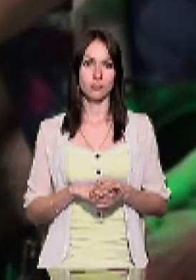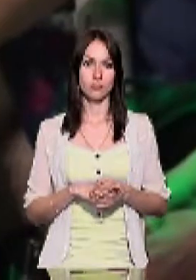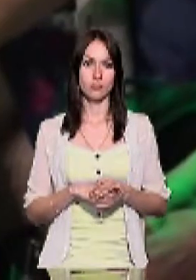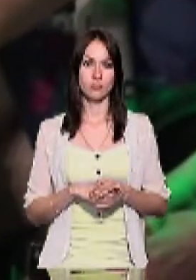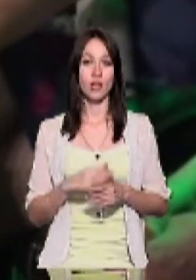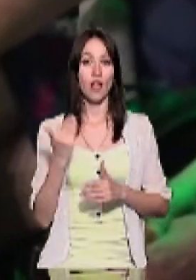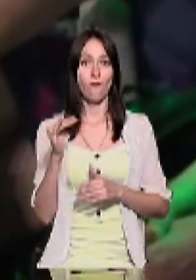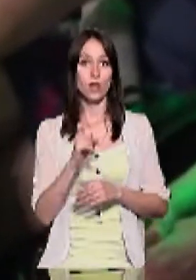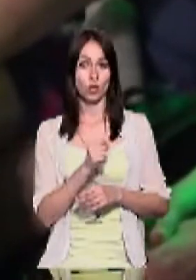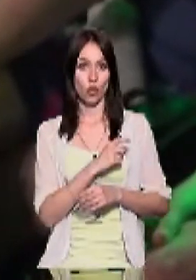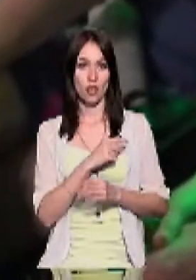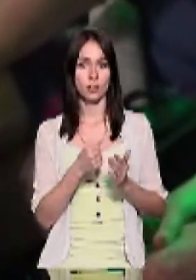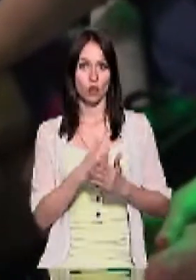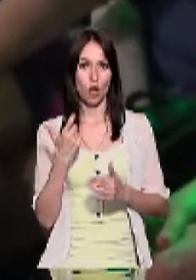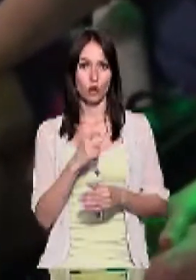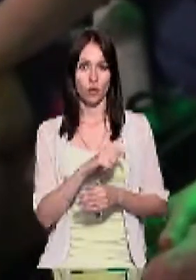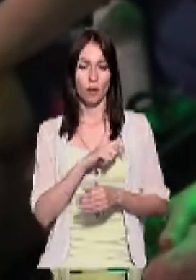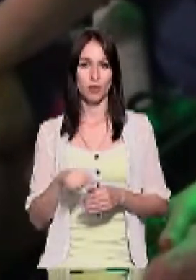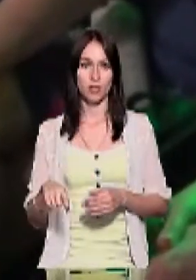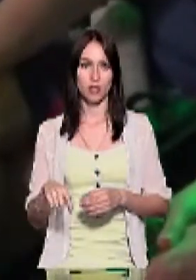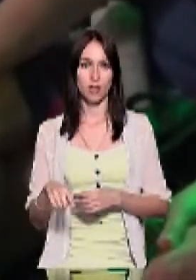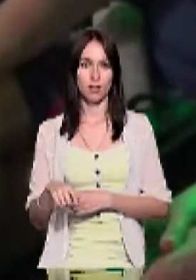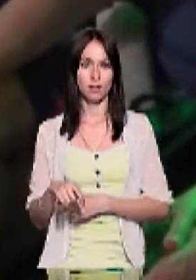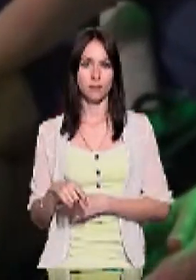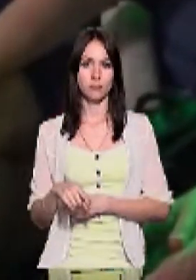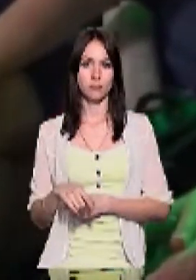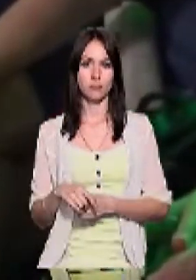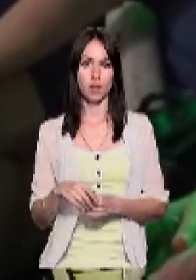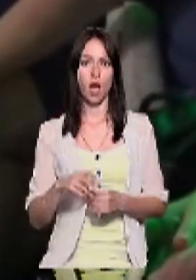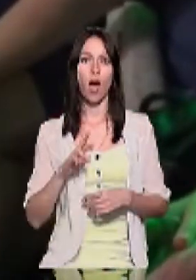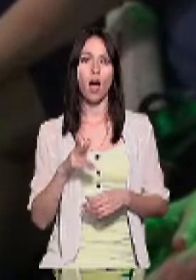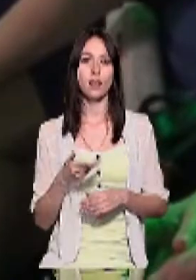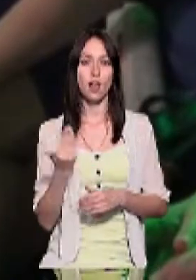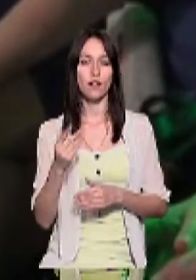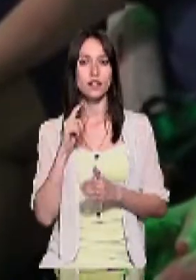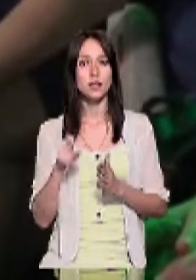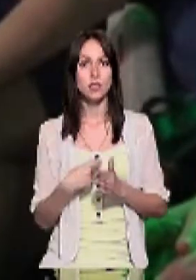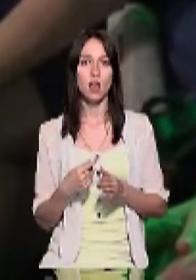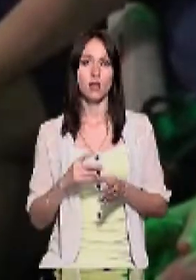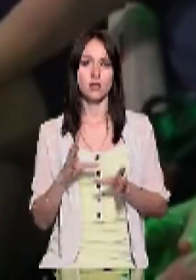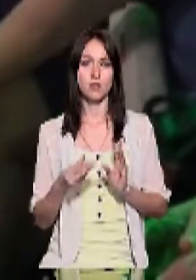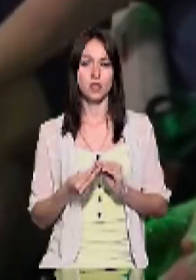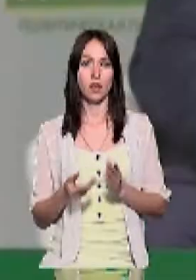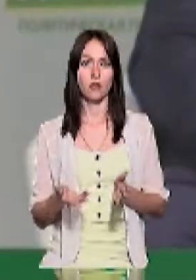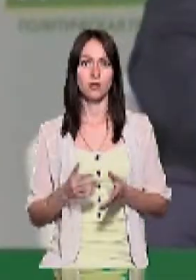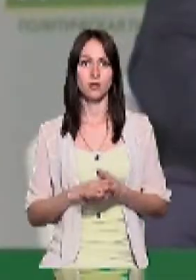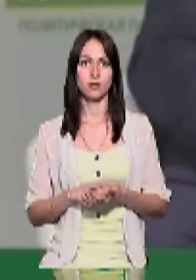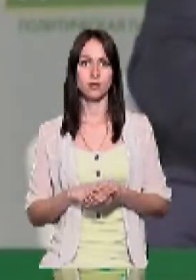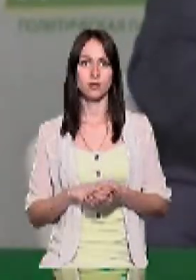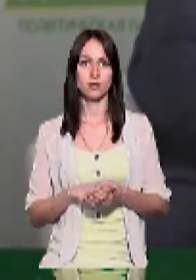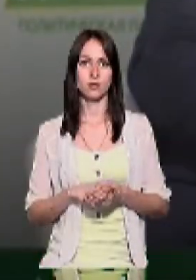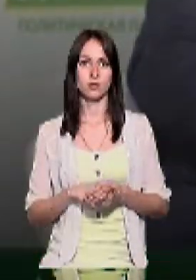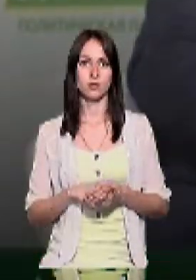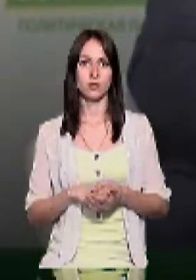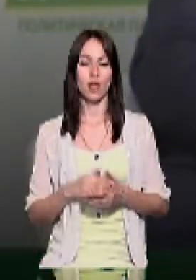Ви з Одеси до Харкова приїхали? А як дізнались взагалі? Вітаємо вас на об'єднанні.